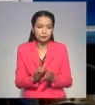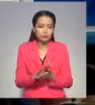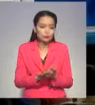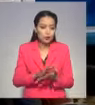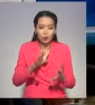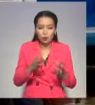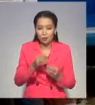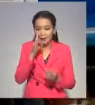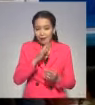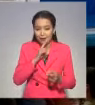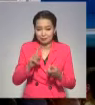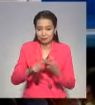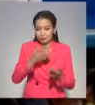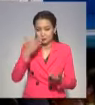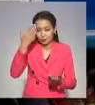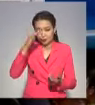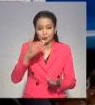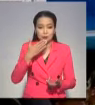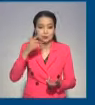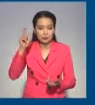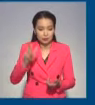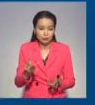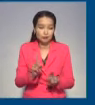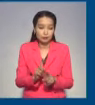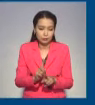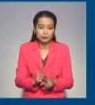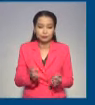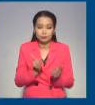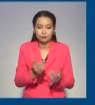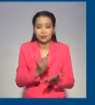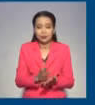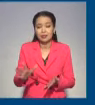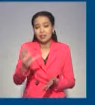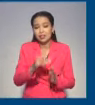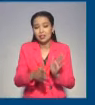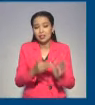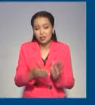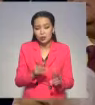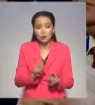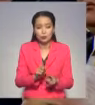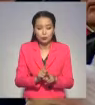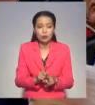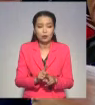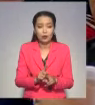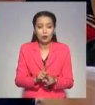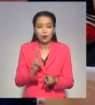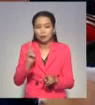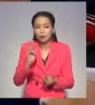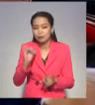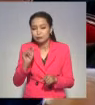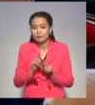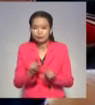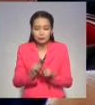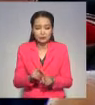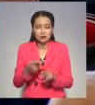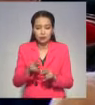с Казахстаном, подчеркивает глава государства. В этой связи Токаев призывает граждан не идти на поводу у эмоций и не вестись на